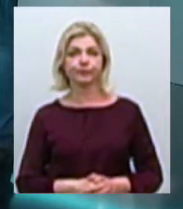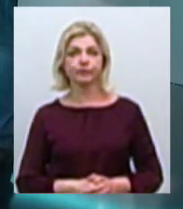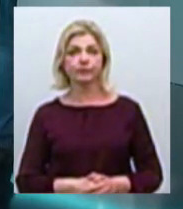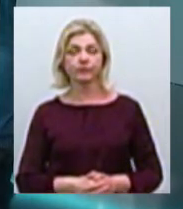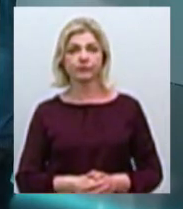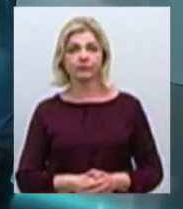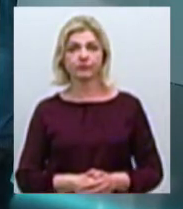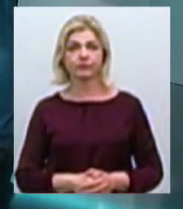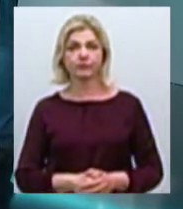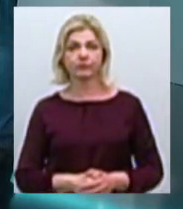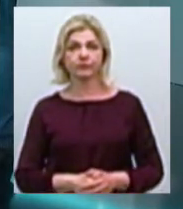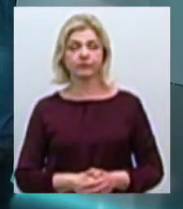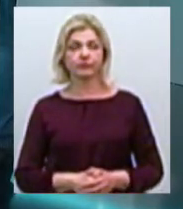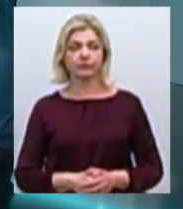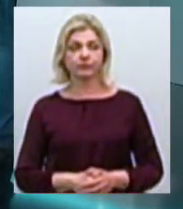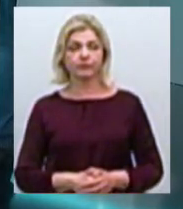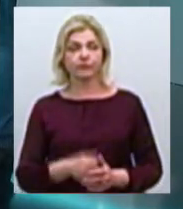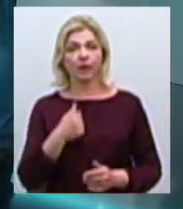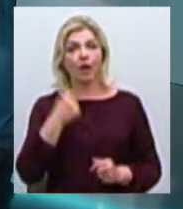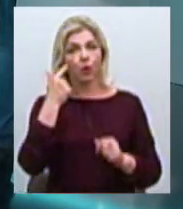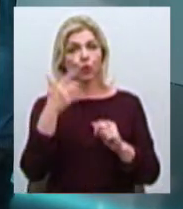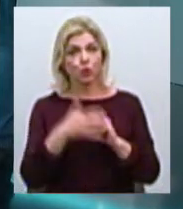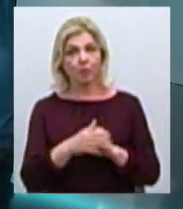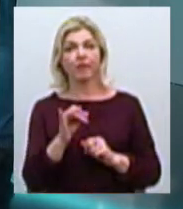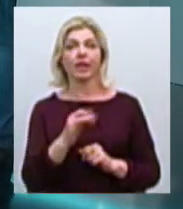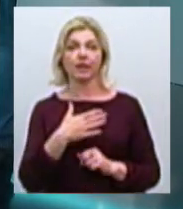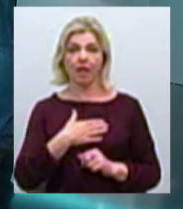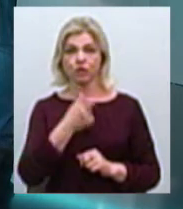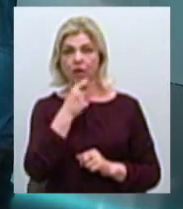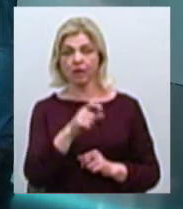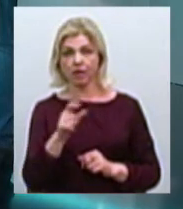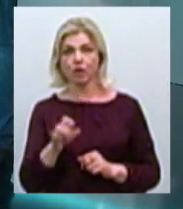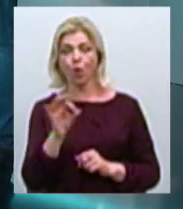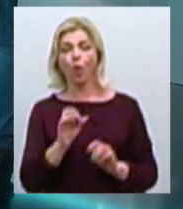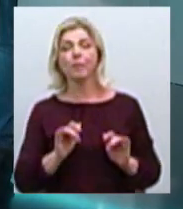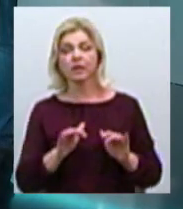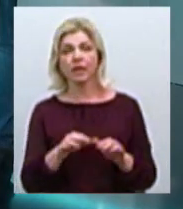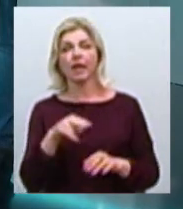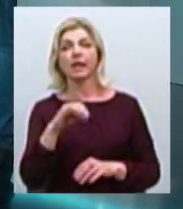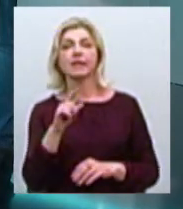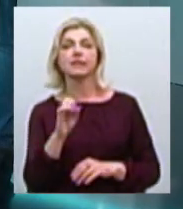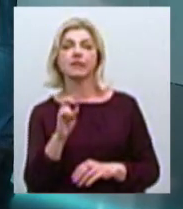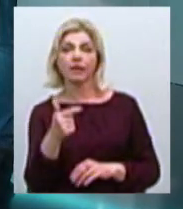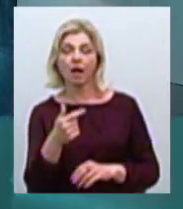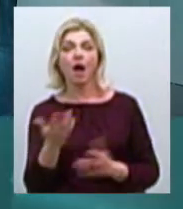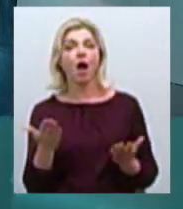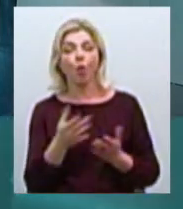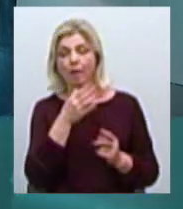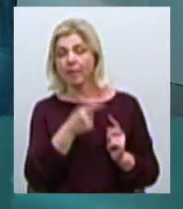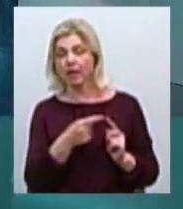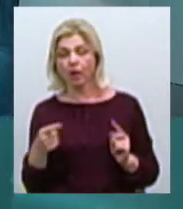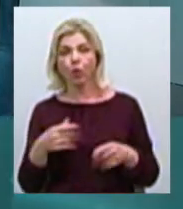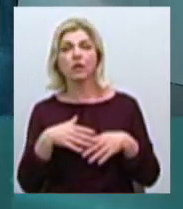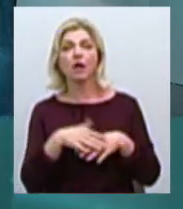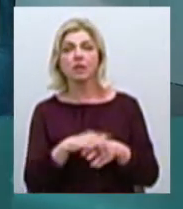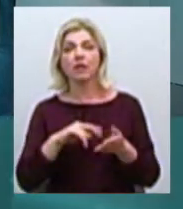Поки, ну просто щоб я зрозумів і наші глядачі про саму процедуру лізингу. На який період розраховано